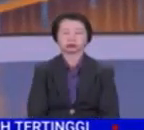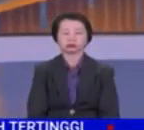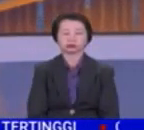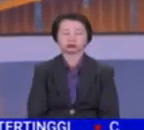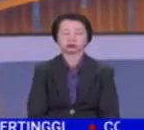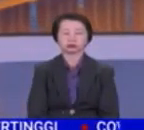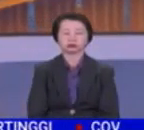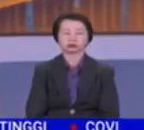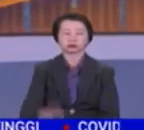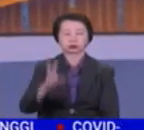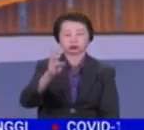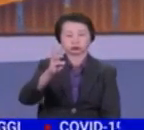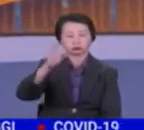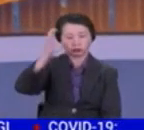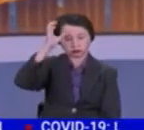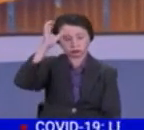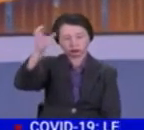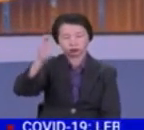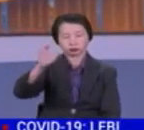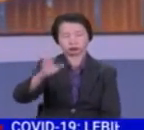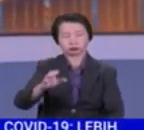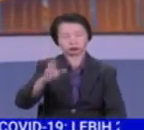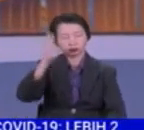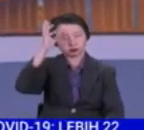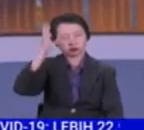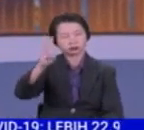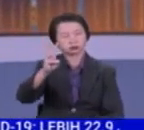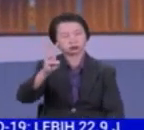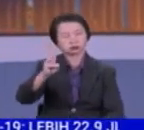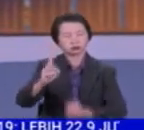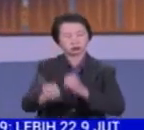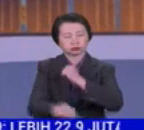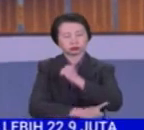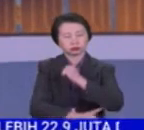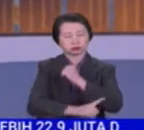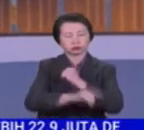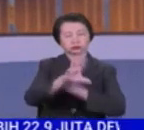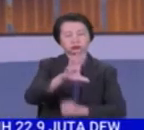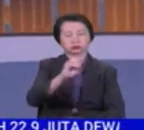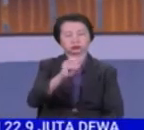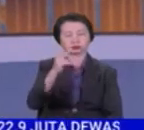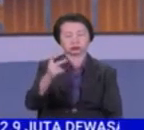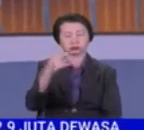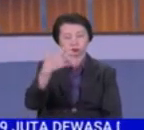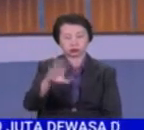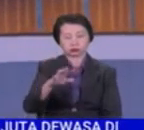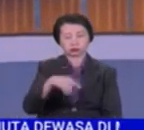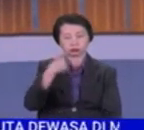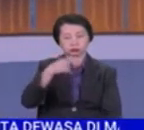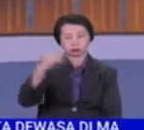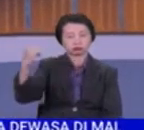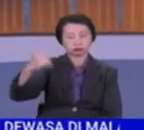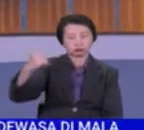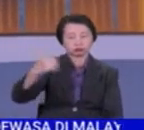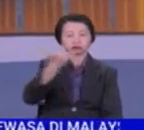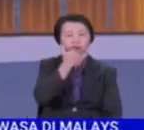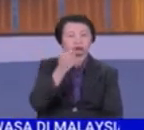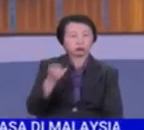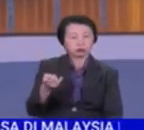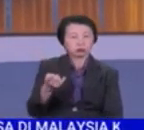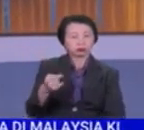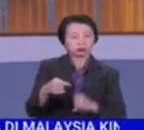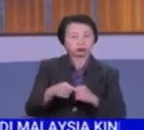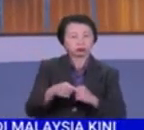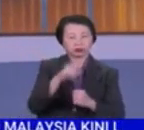26 kontraktor dijatuhi hukuman denda masing-masing Rp50.000 selepas mengaku bersalah atas pertumbuhan